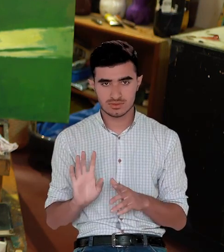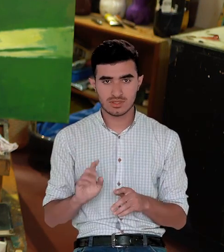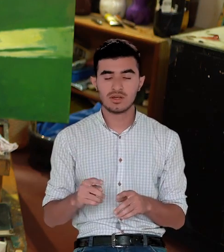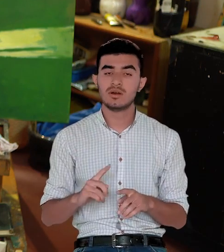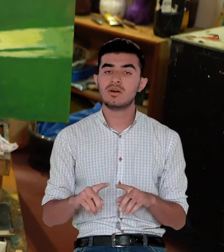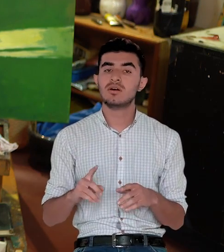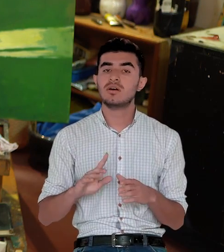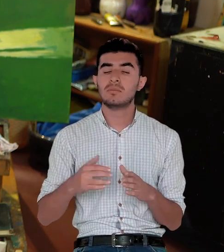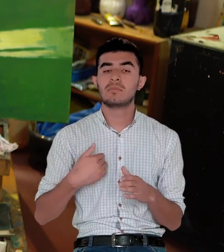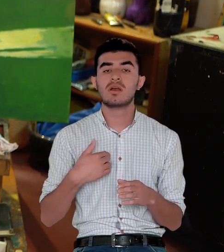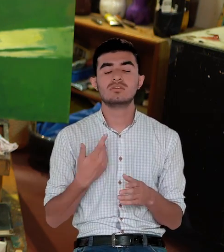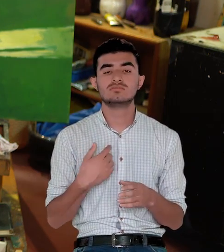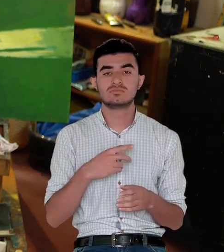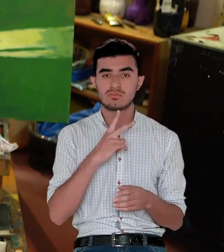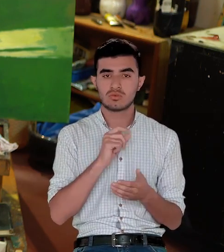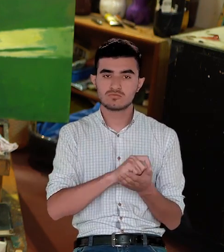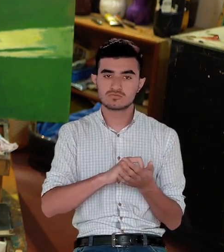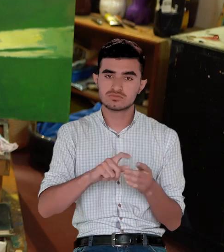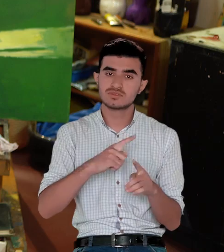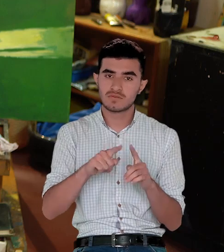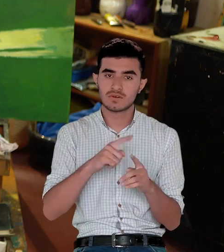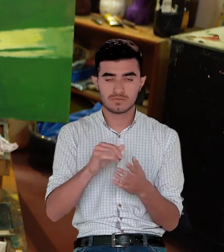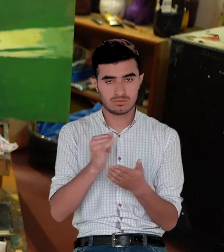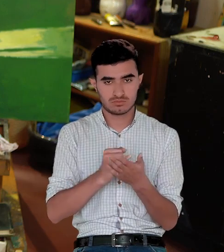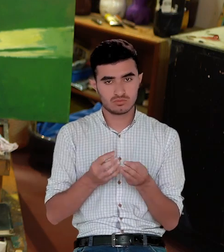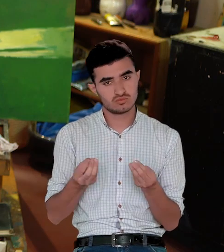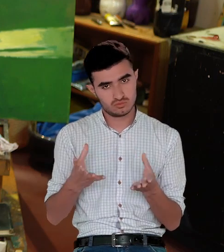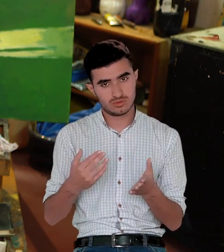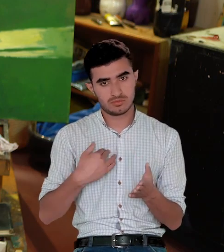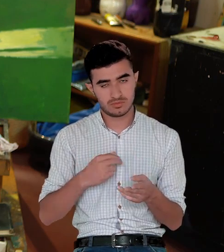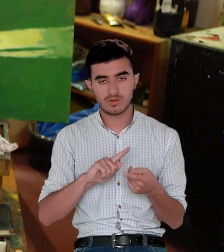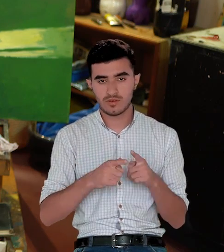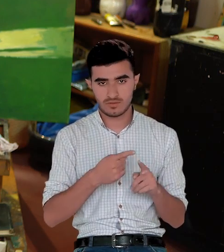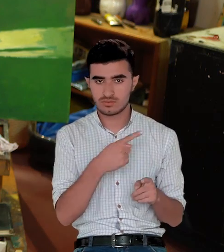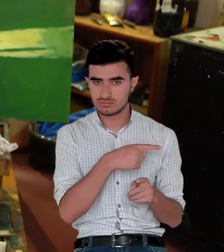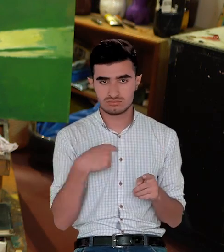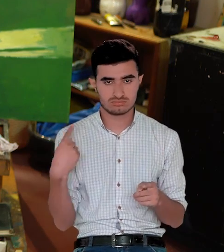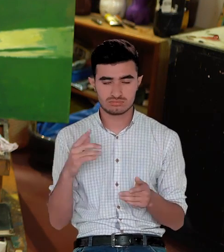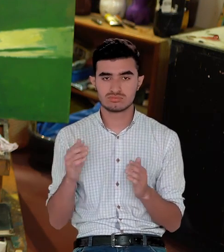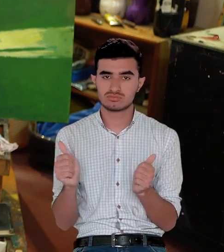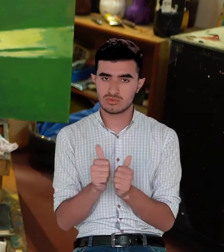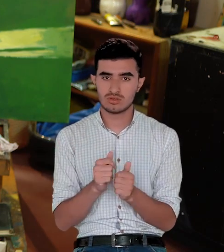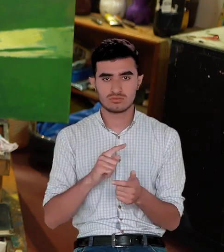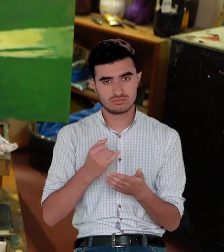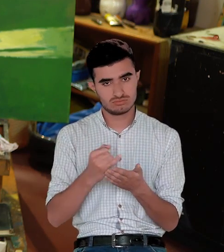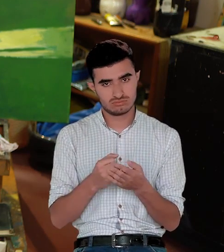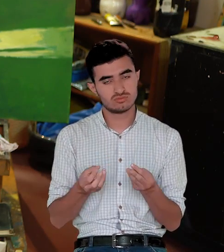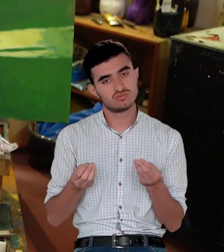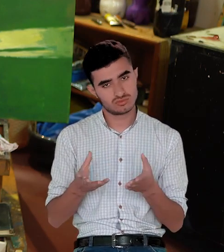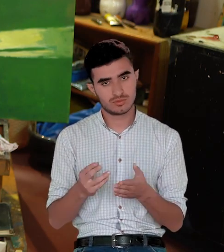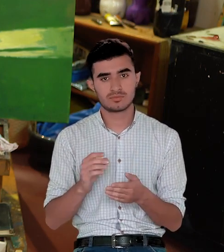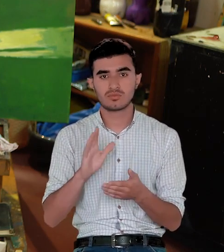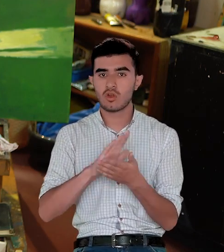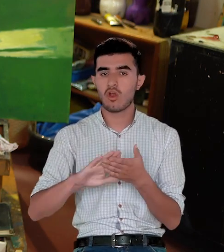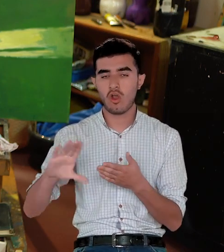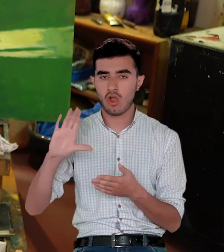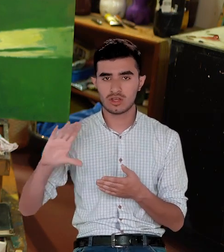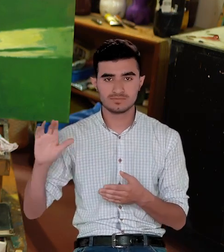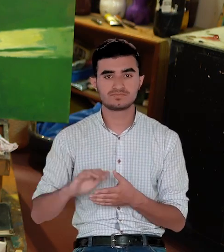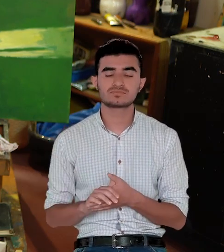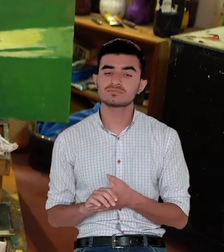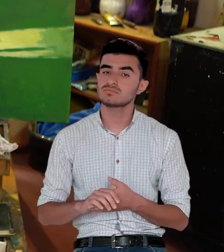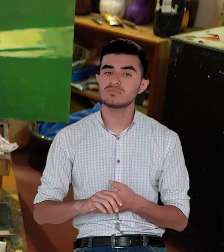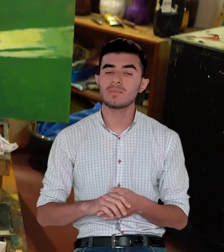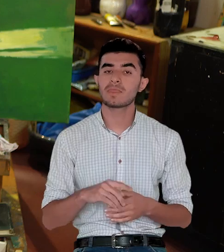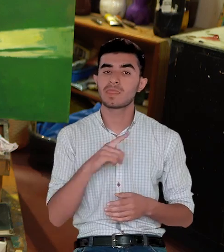ڈرا کرنا شروع کیا. تو پھر وہ ایک نئی چیز, کیونکہ اب وہ ہم انڈر انسٹرکشنز نہیں کام کر رہے تھے, یہ ٹوٹل